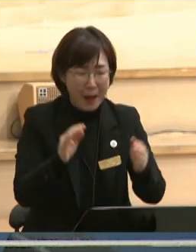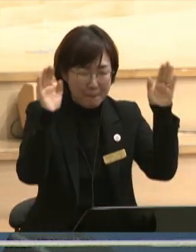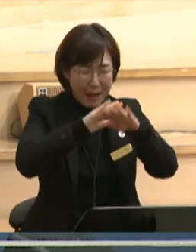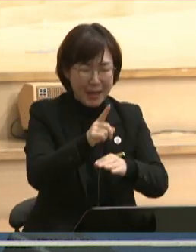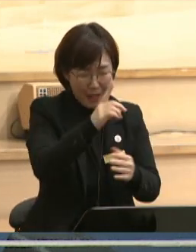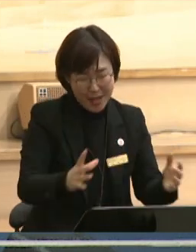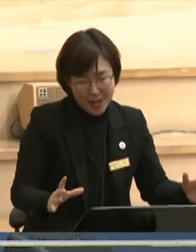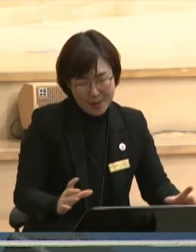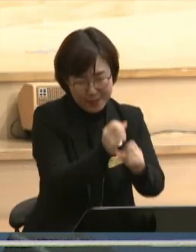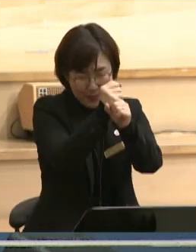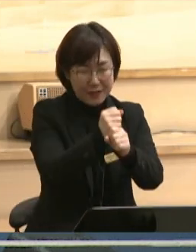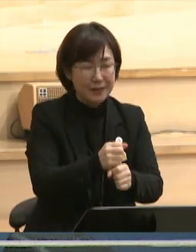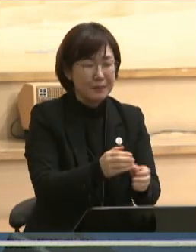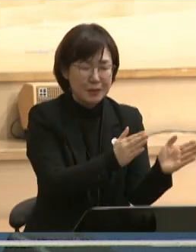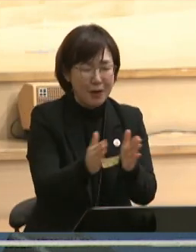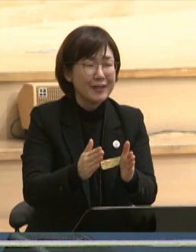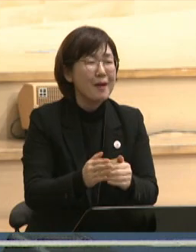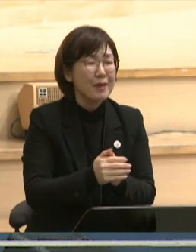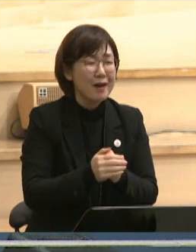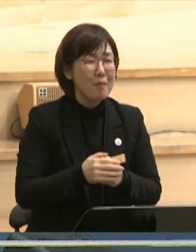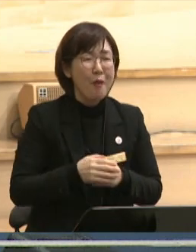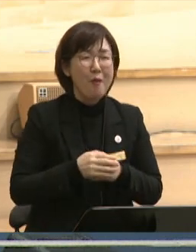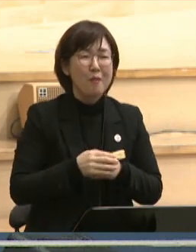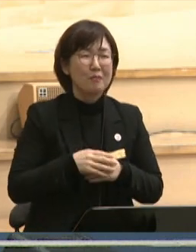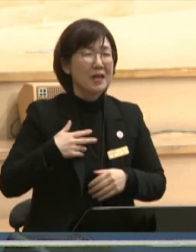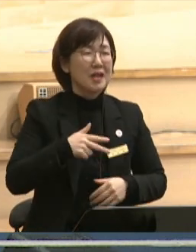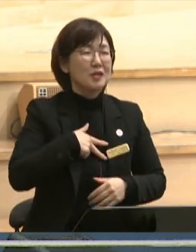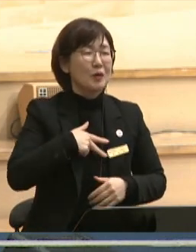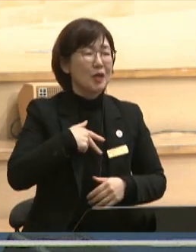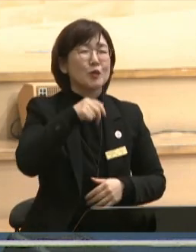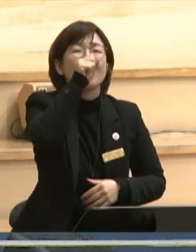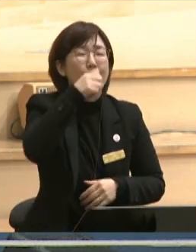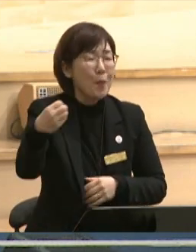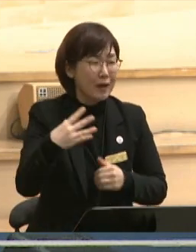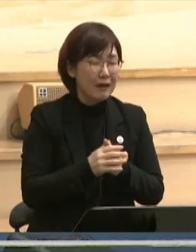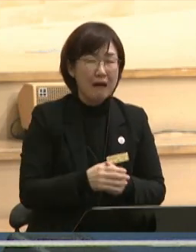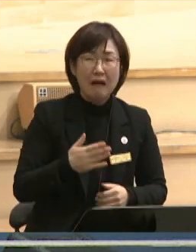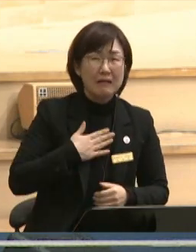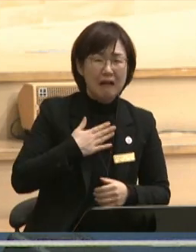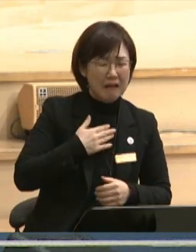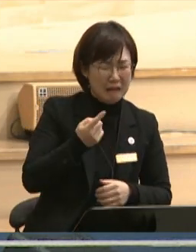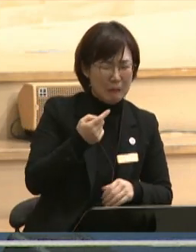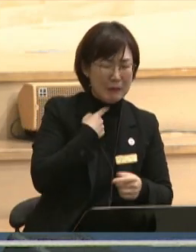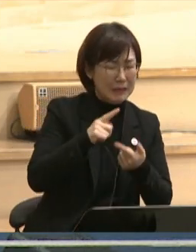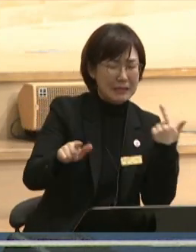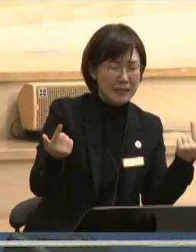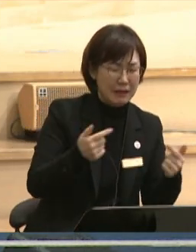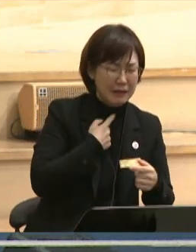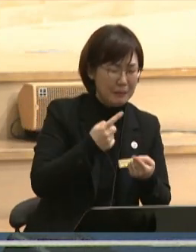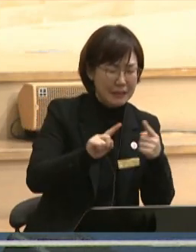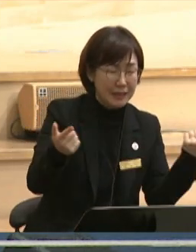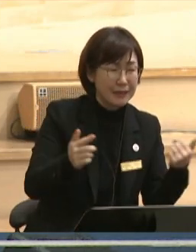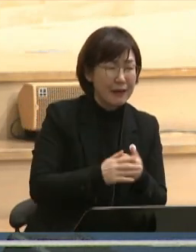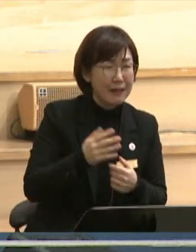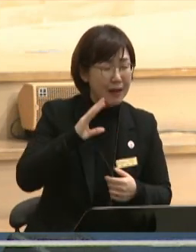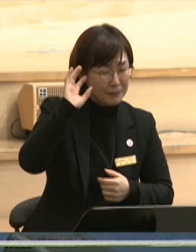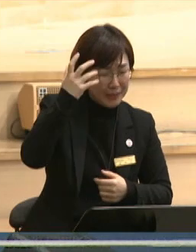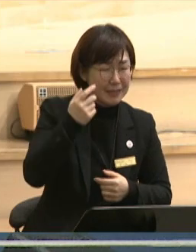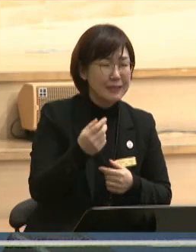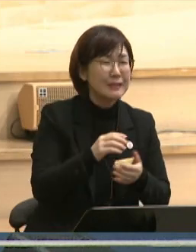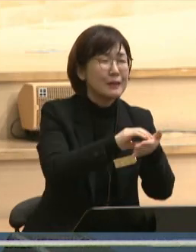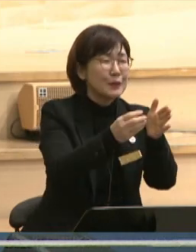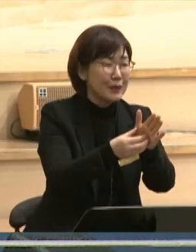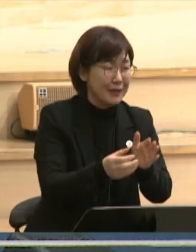그게 애들의 정서에 좋다나 재정성이 안 좋습니다 재정세 제 정서가 파괴가 되어가고